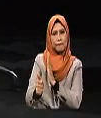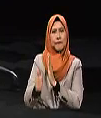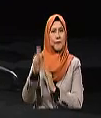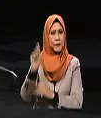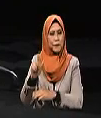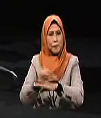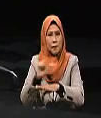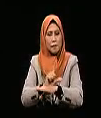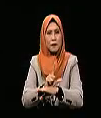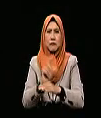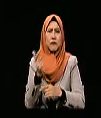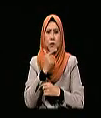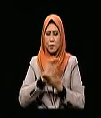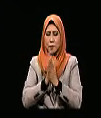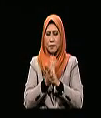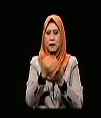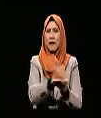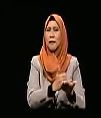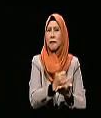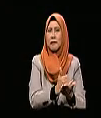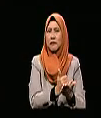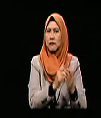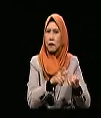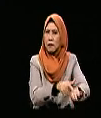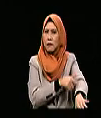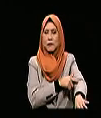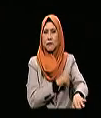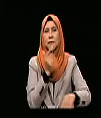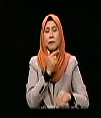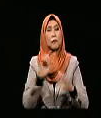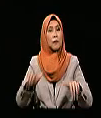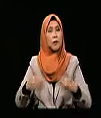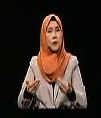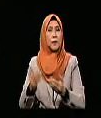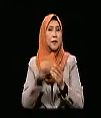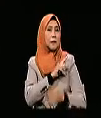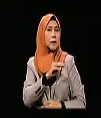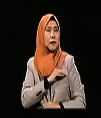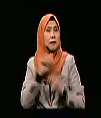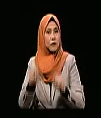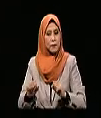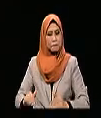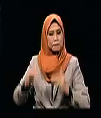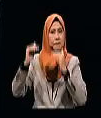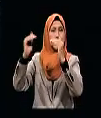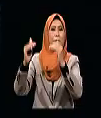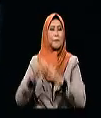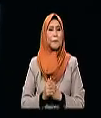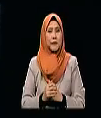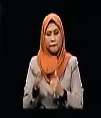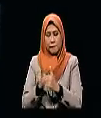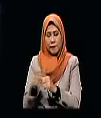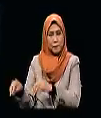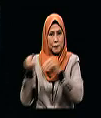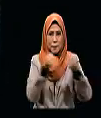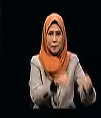supaya mereka tidak selama-lamanya menjadi gelandangan, apa saja yang telah dan akan dilaksanakan oleh kementerian? Ya, pertama sekali kita pindahkan di tempat dia jalan keliling